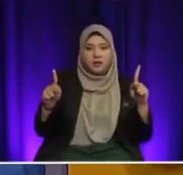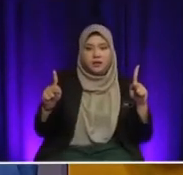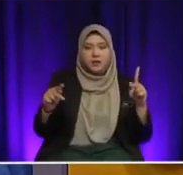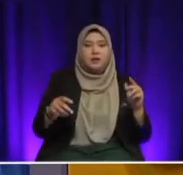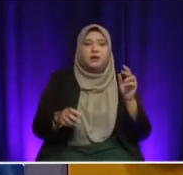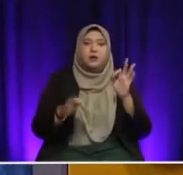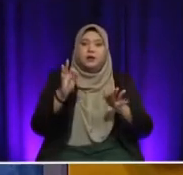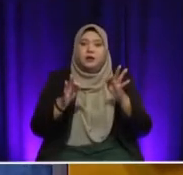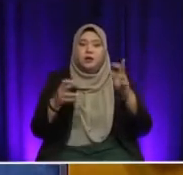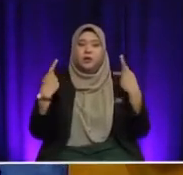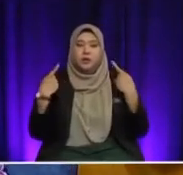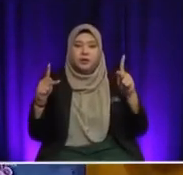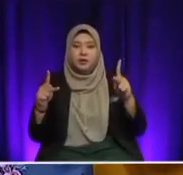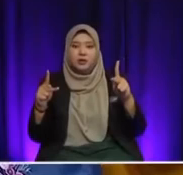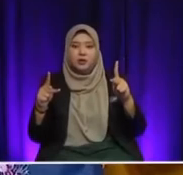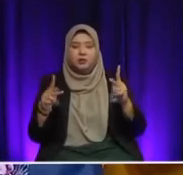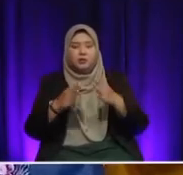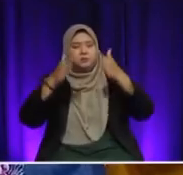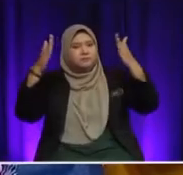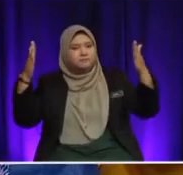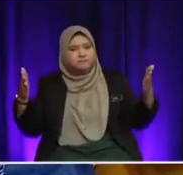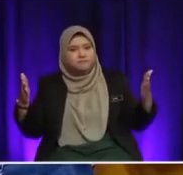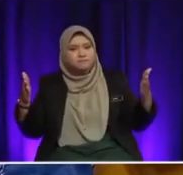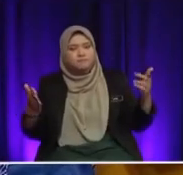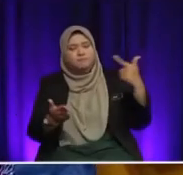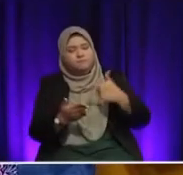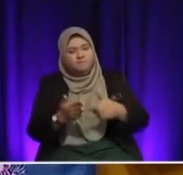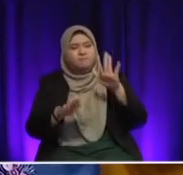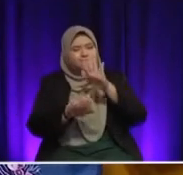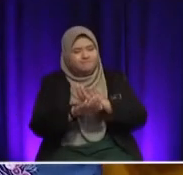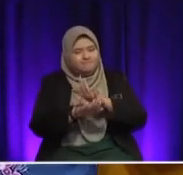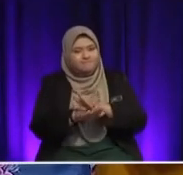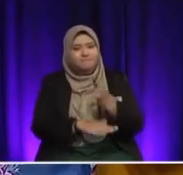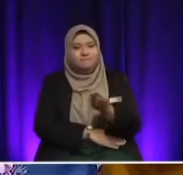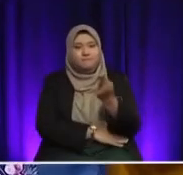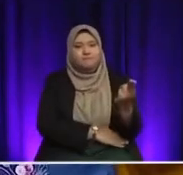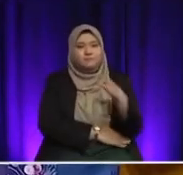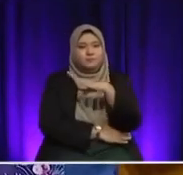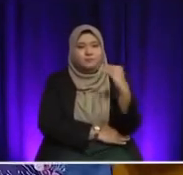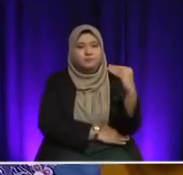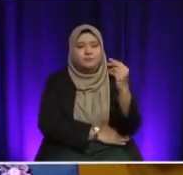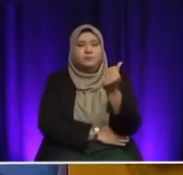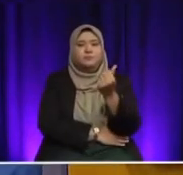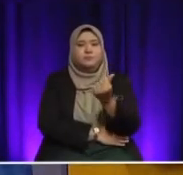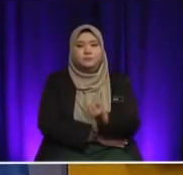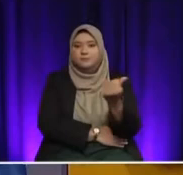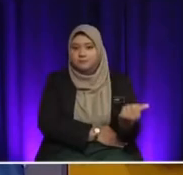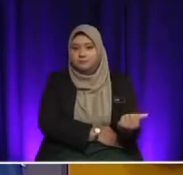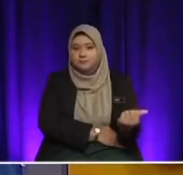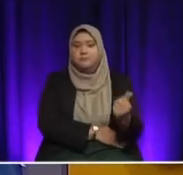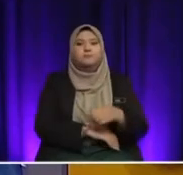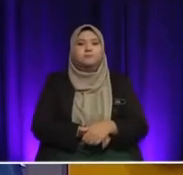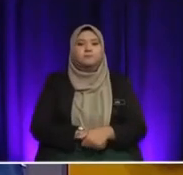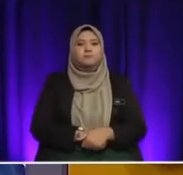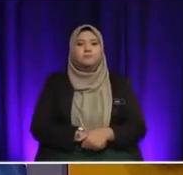Lepas proses kita cerita lain pula nanti. Baik. Okey. Dan yang ketiga kita ada popcorn daging ayam. Ni yang tadi kata sedap kan. Okey. So kita